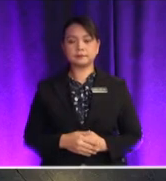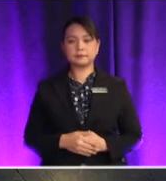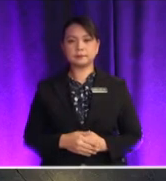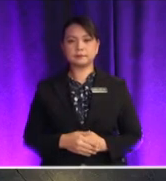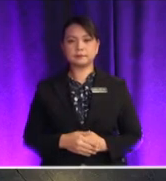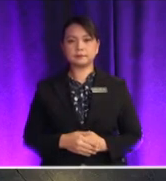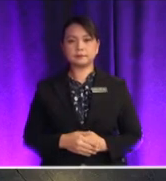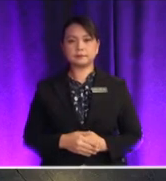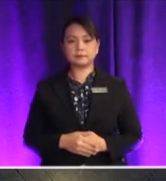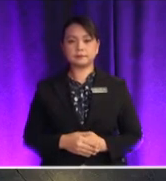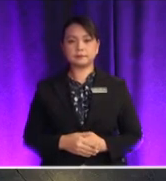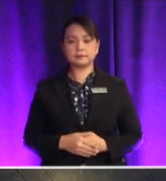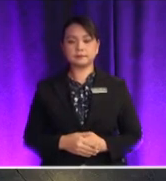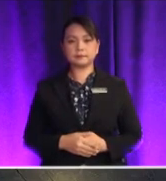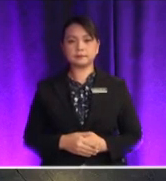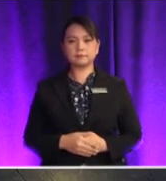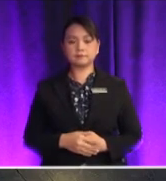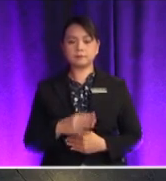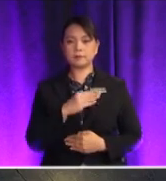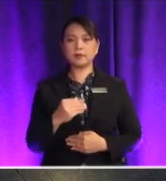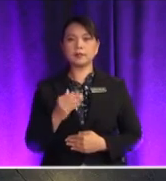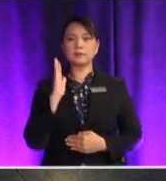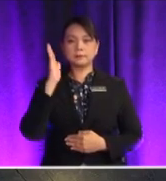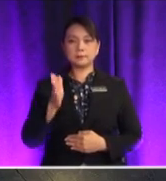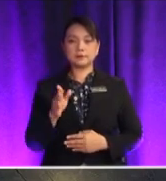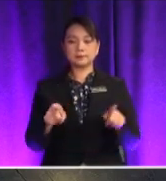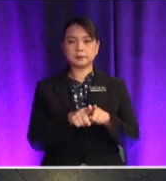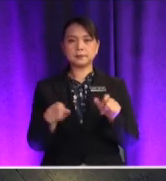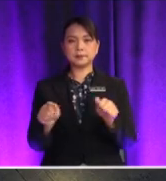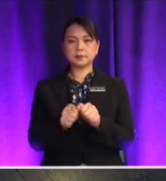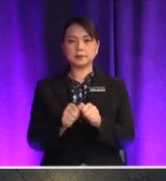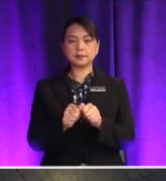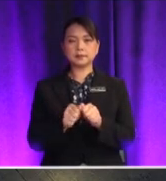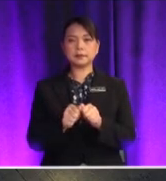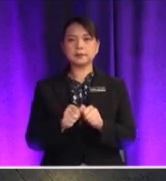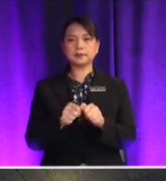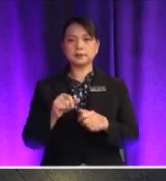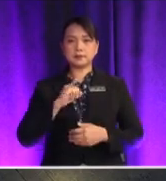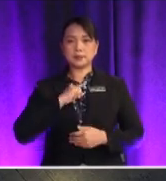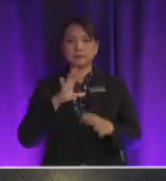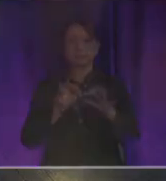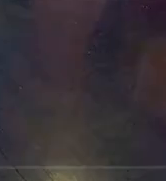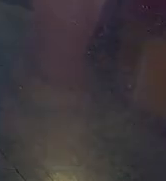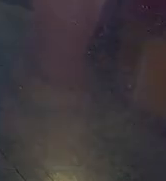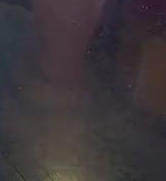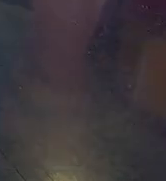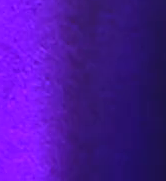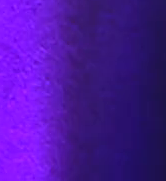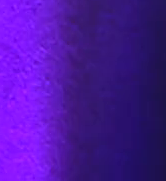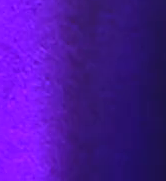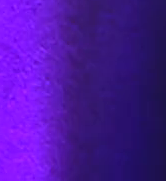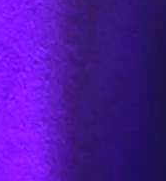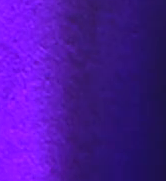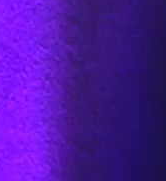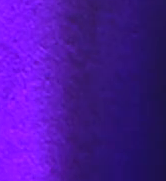bertambah sihat. Ya. Okey, dan kita juga akan bersama dengan juru bahasa isyarat kita. Ini dia Cikgu Kulina.